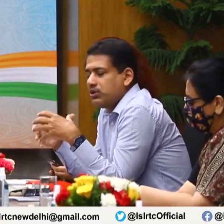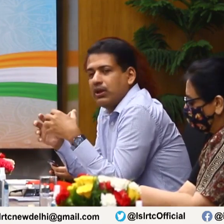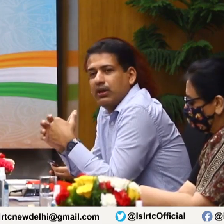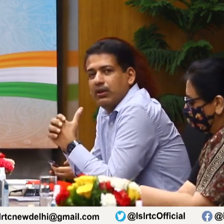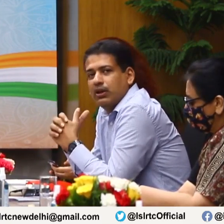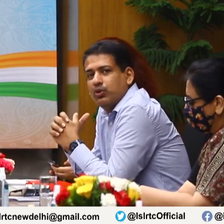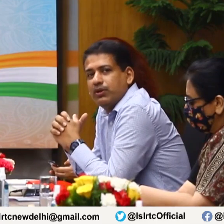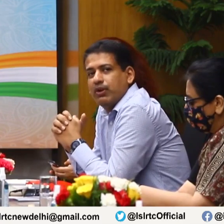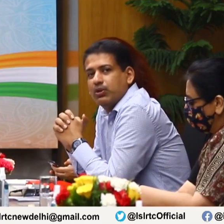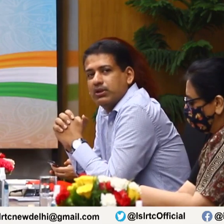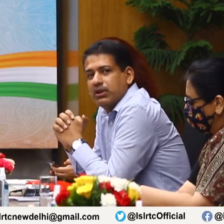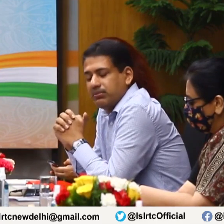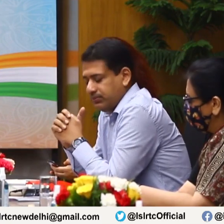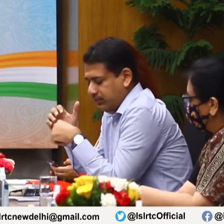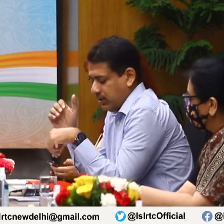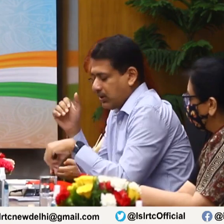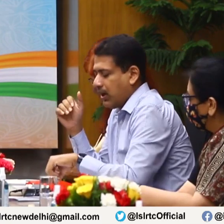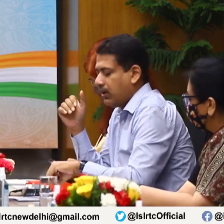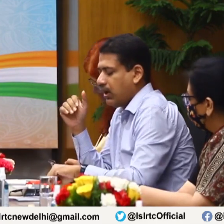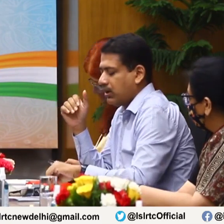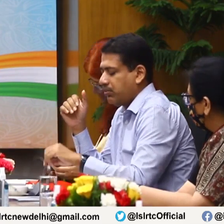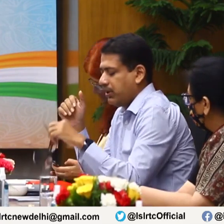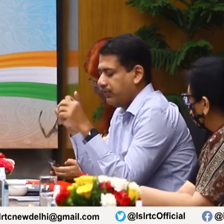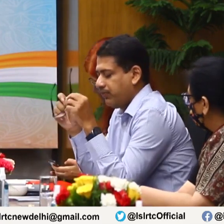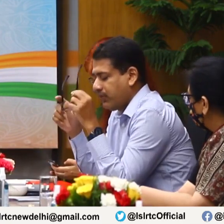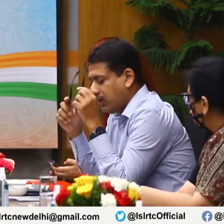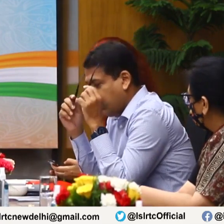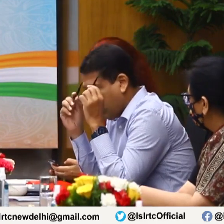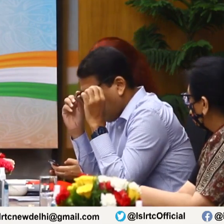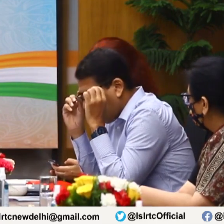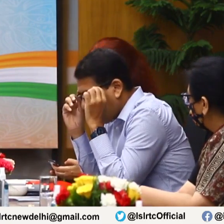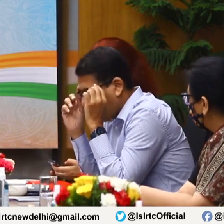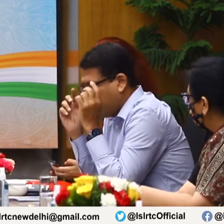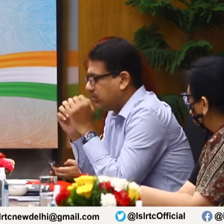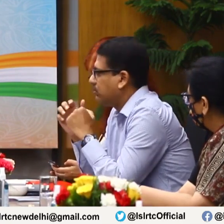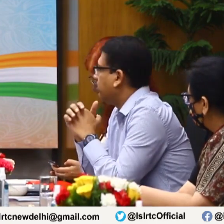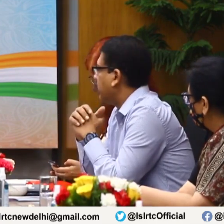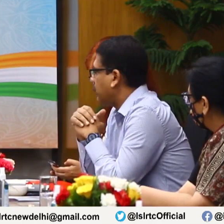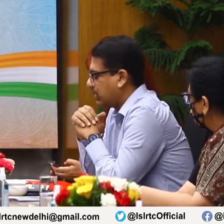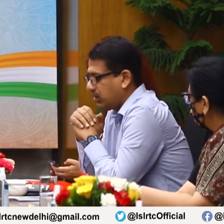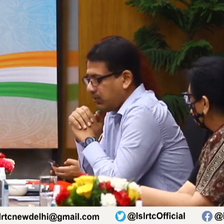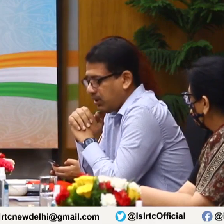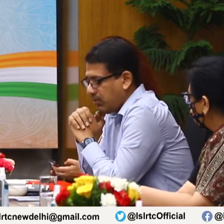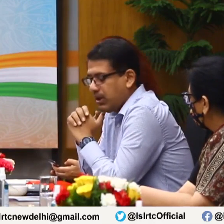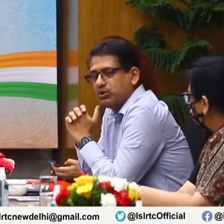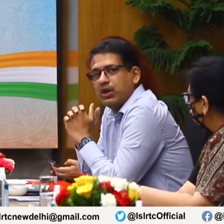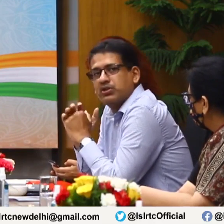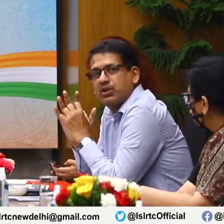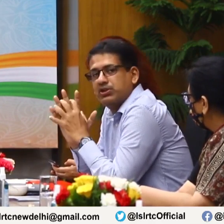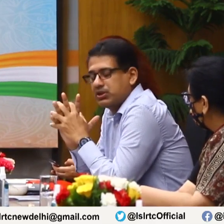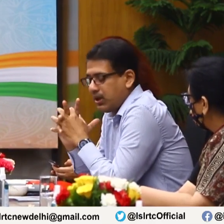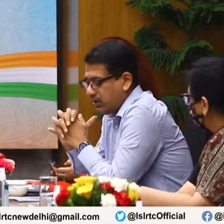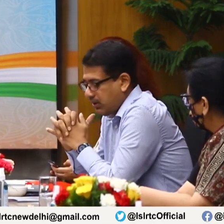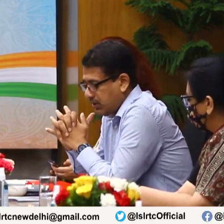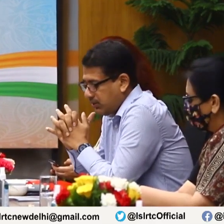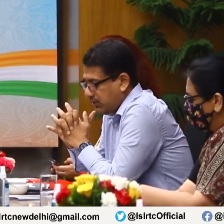एक इंक्लूसिव इकोसिस्टम की तैयारी ना कर पाए। इसी को मध्य रखते हुए हमारा जो